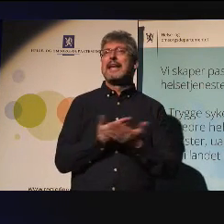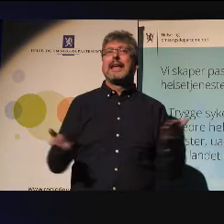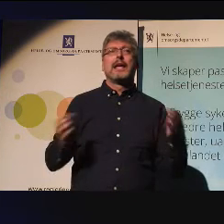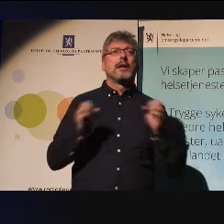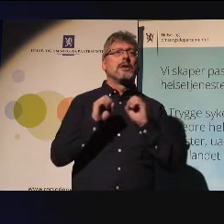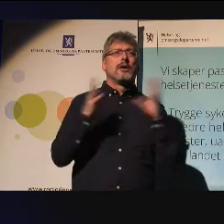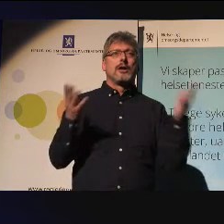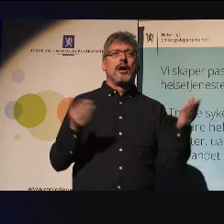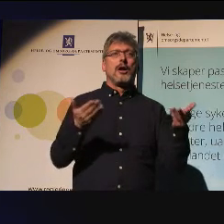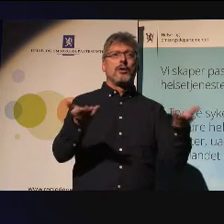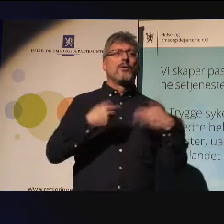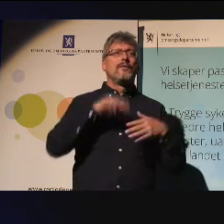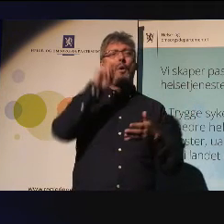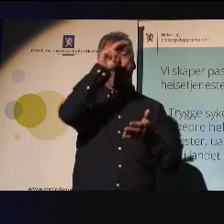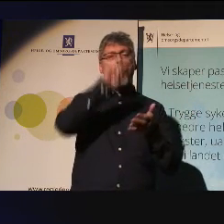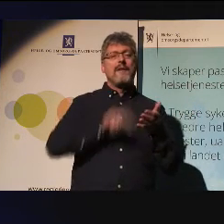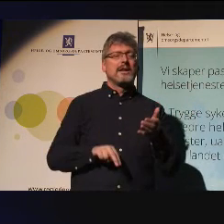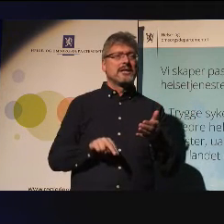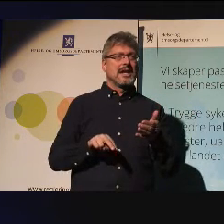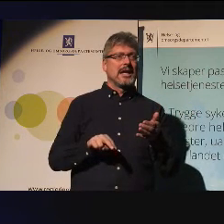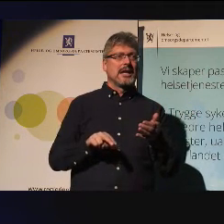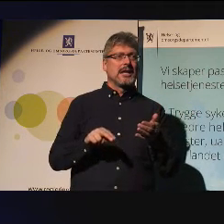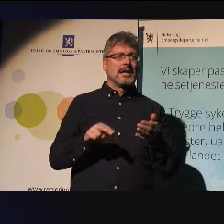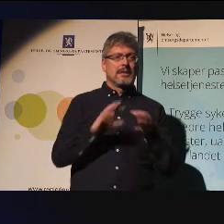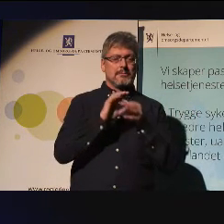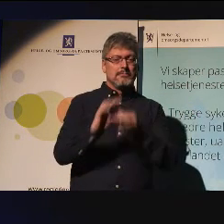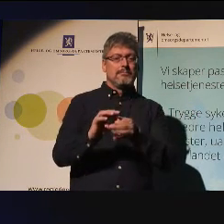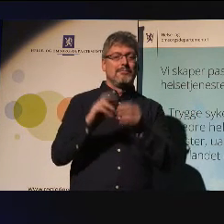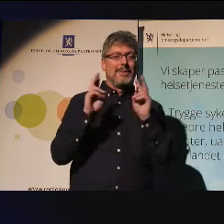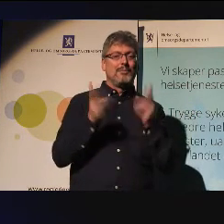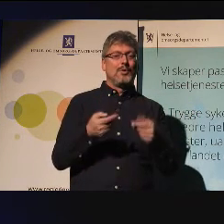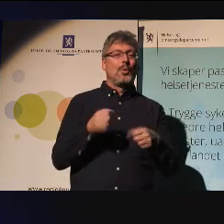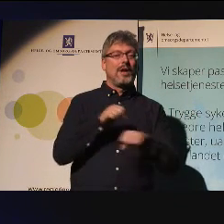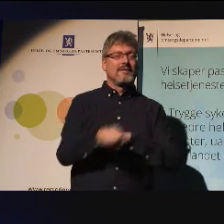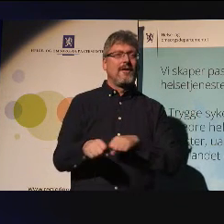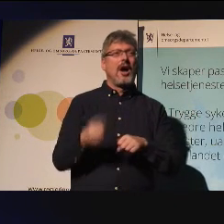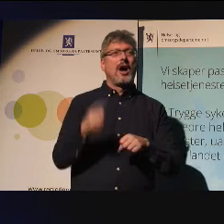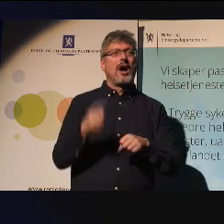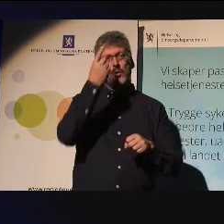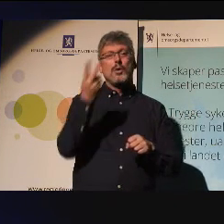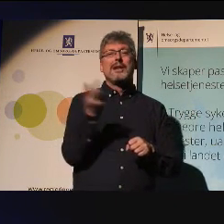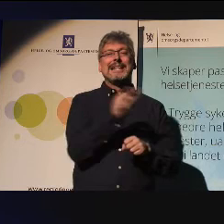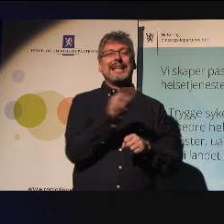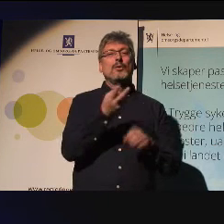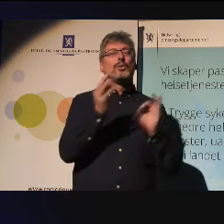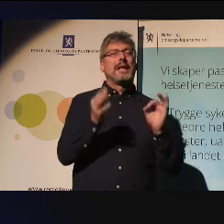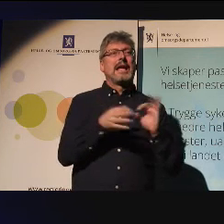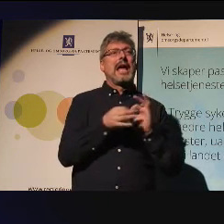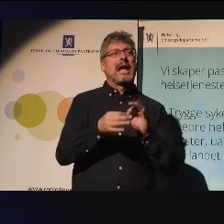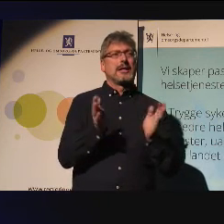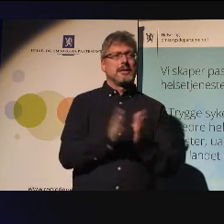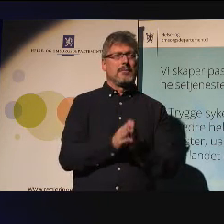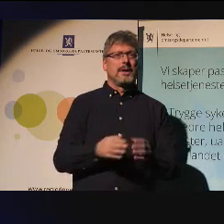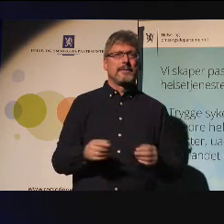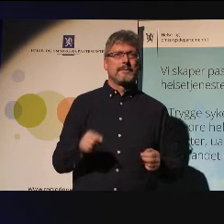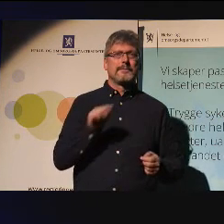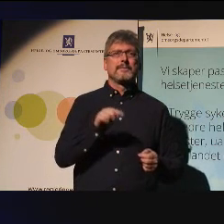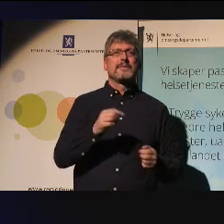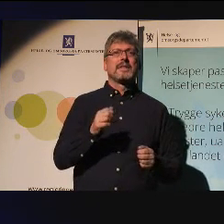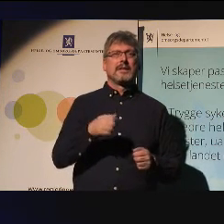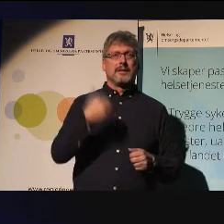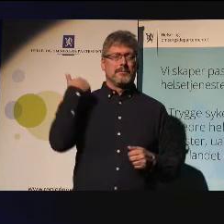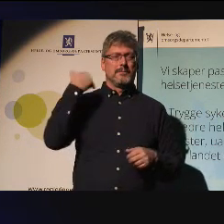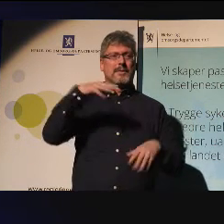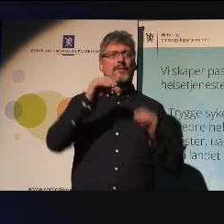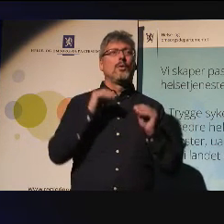oversikten over bruken av tvang. Og jeg tror de to tingene henger sammen. I vår satte VG søkelys på